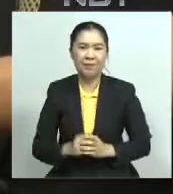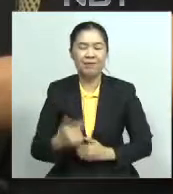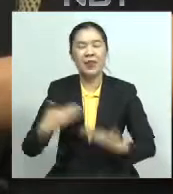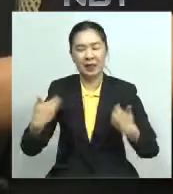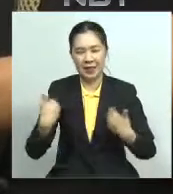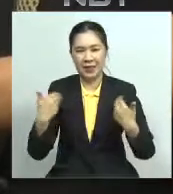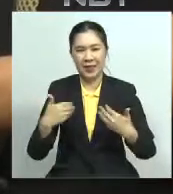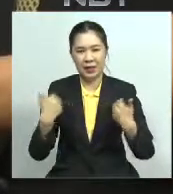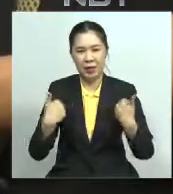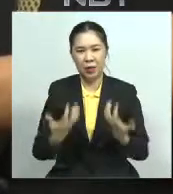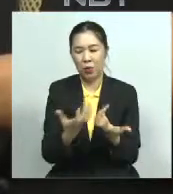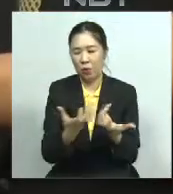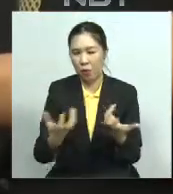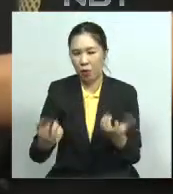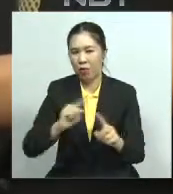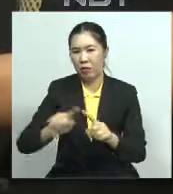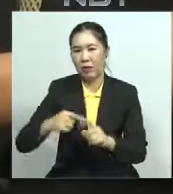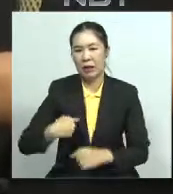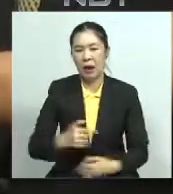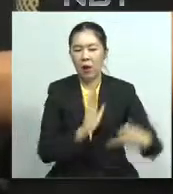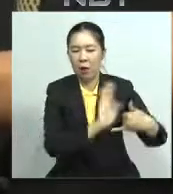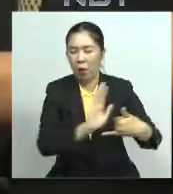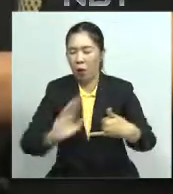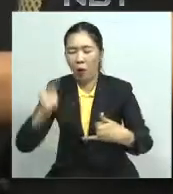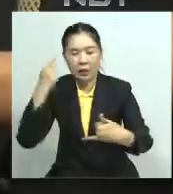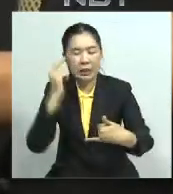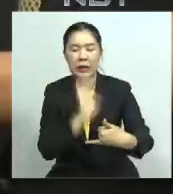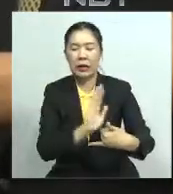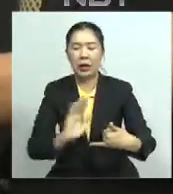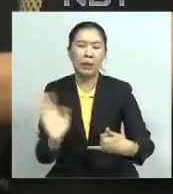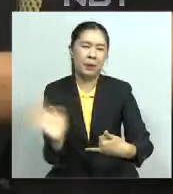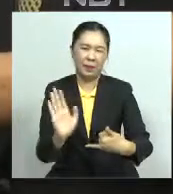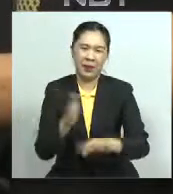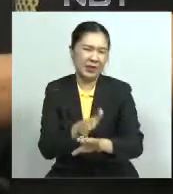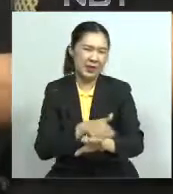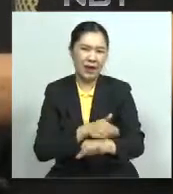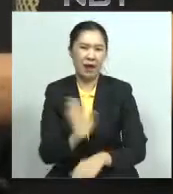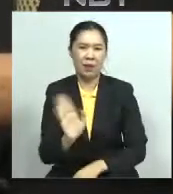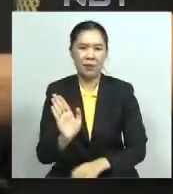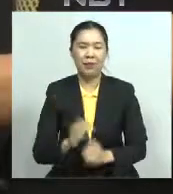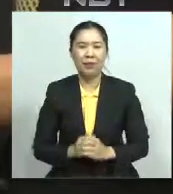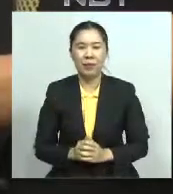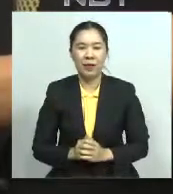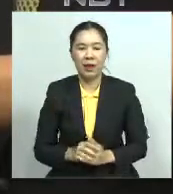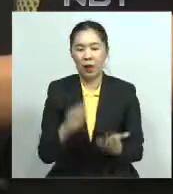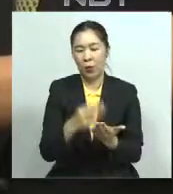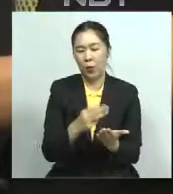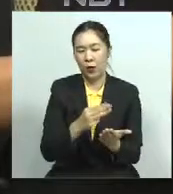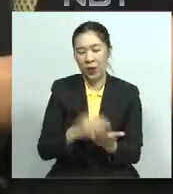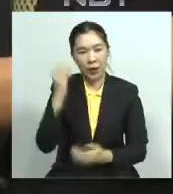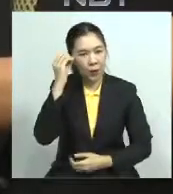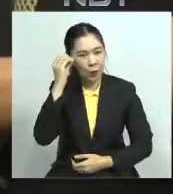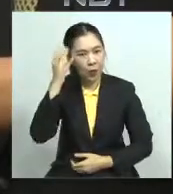ที่ว่ามีทุกอย่างถ้าให้ต่างคนต่างคิดมันช้าถ้ามีคนที่รู้วิชารู้ความมีความ